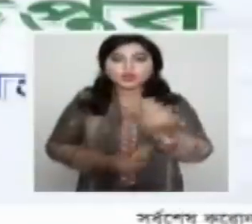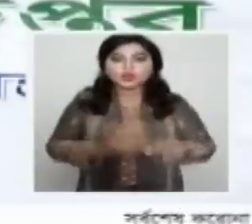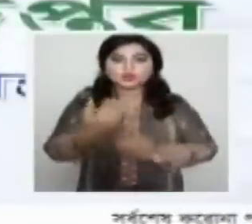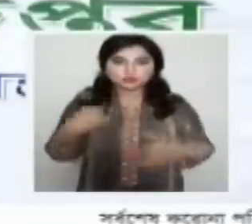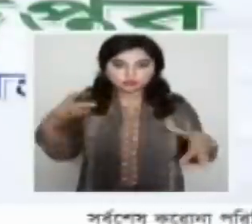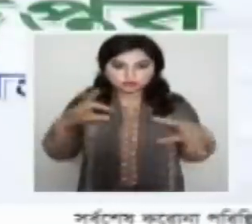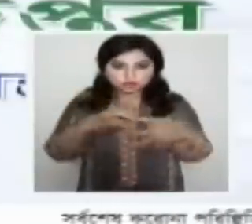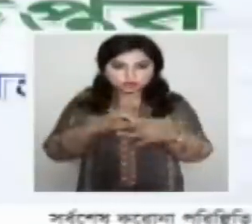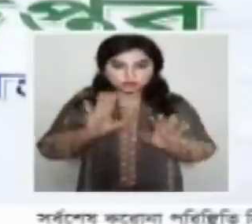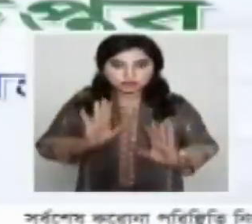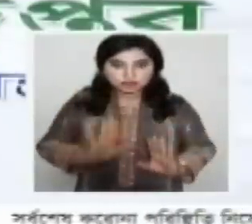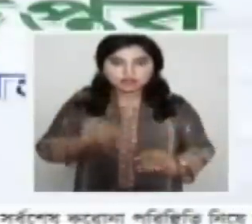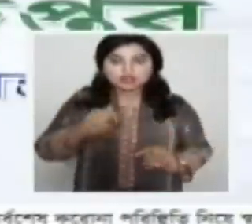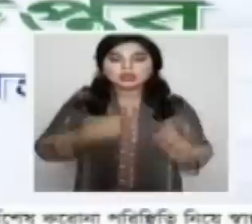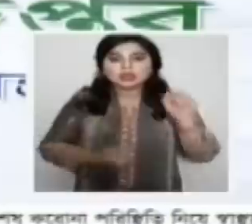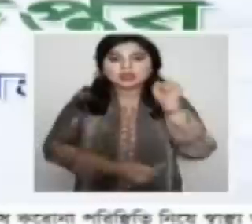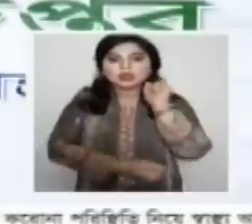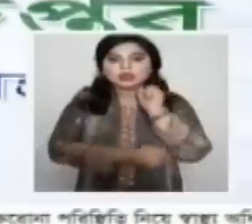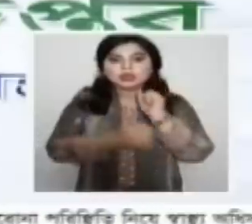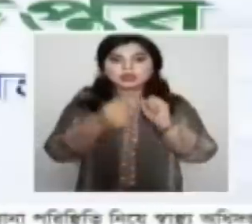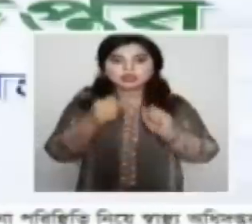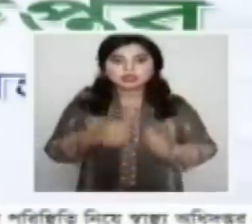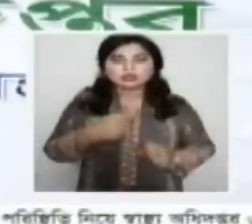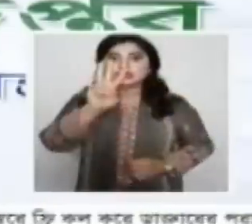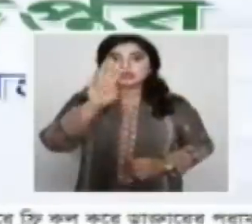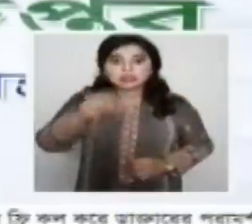ব্রিফিং এ এসব তথ্য জানায় স্বাস্থ্য অধিদপ্তর